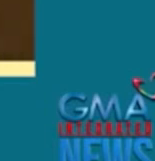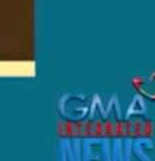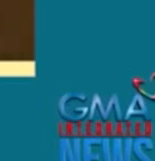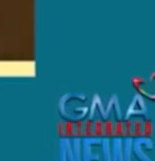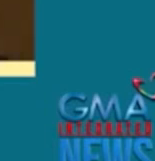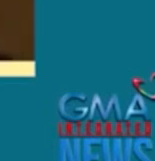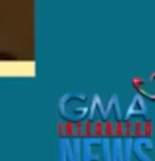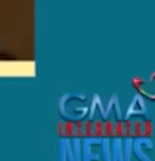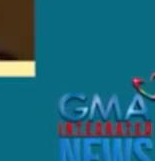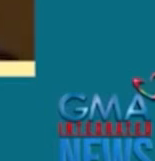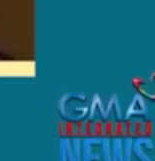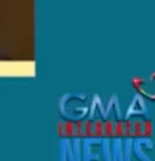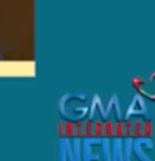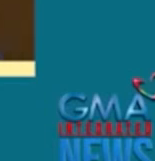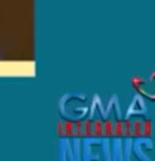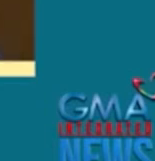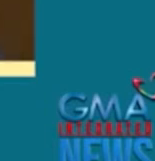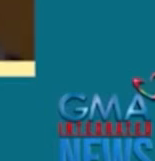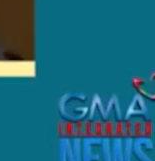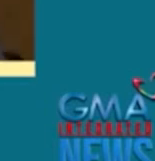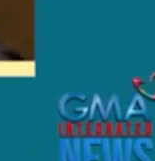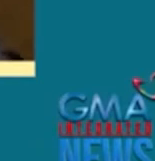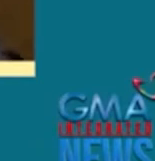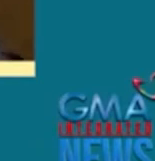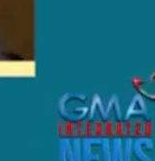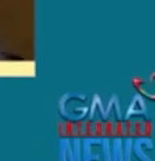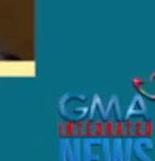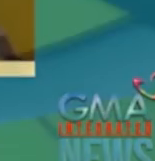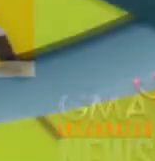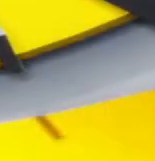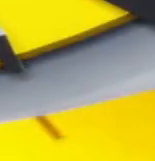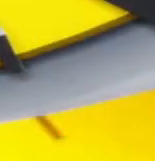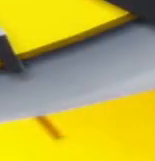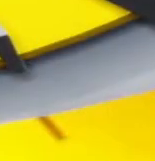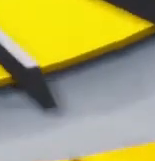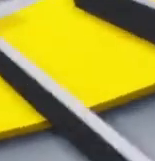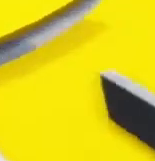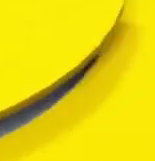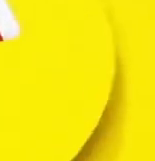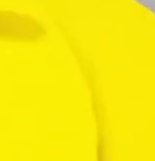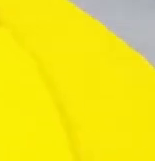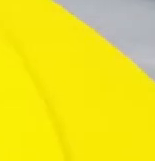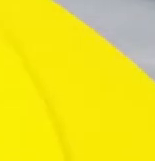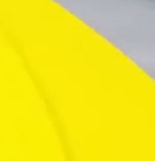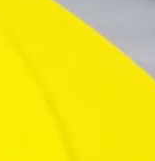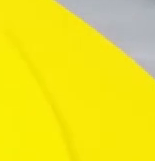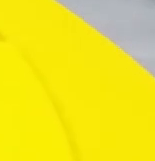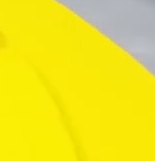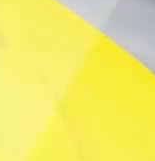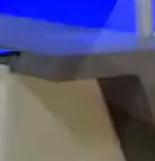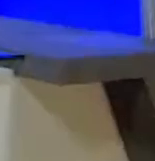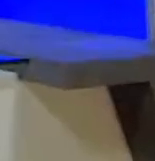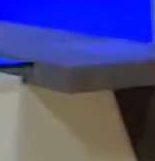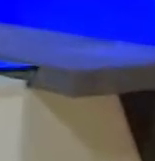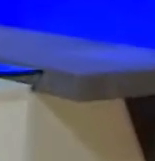mga Kapuso stars na tumawid para makapag-promote ng mga... Chika in a minute!